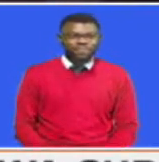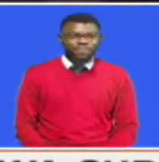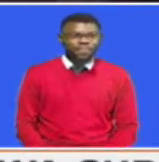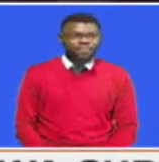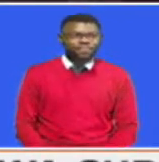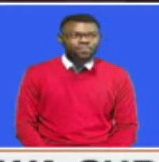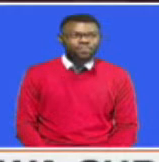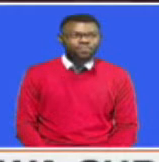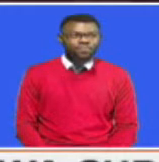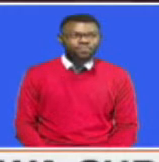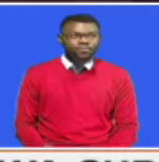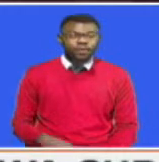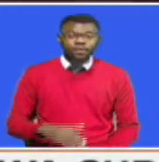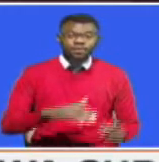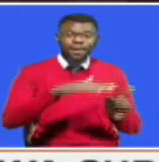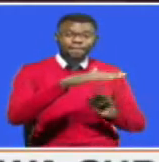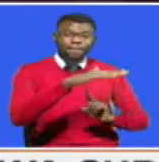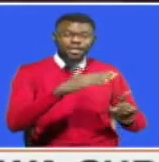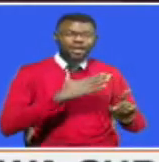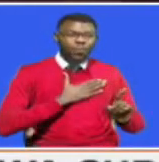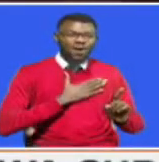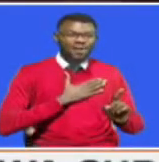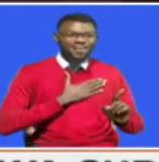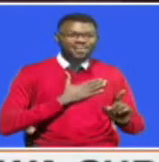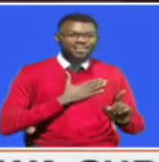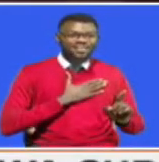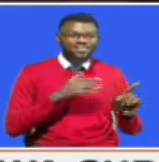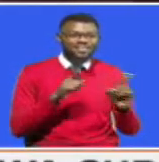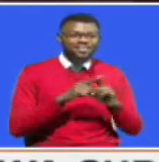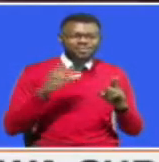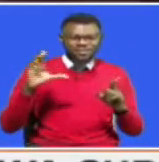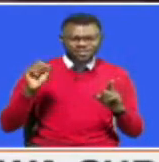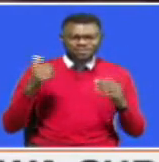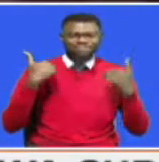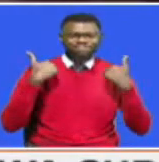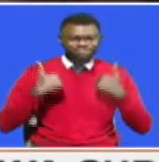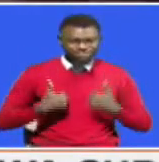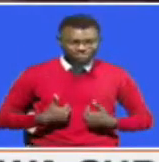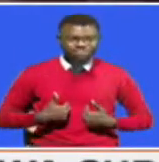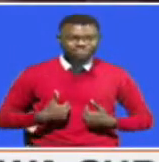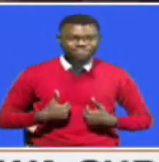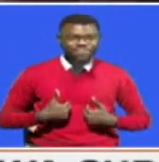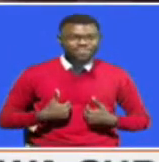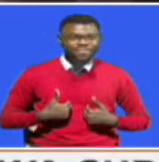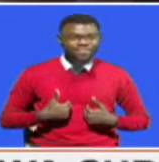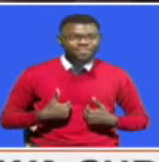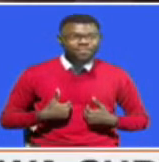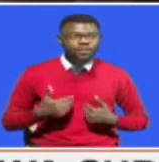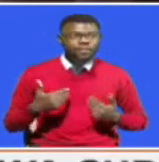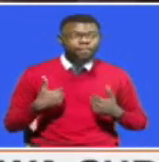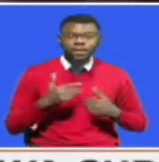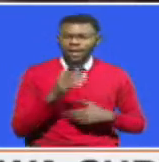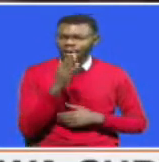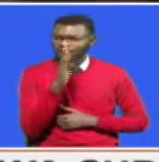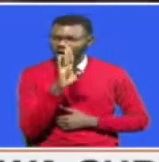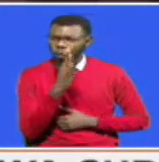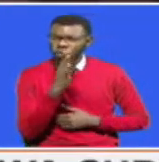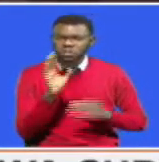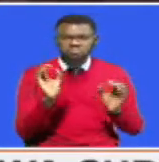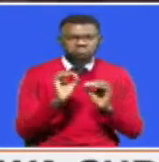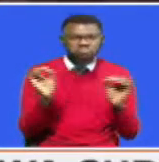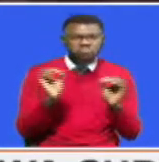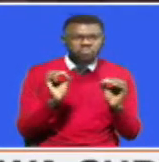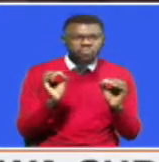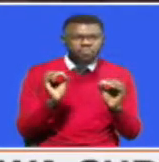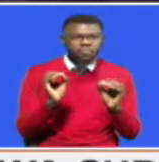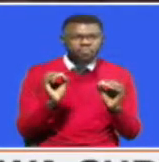say as a ministry and as your cabinet secretary, I have no doubt that we are